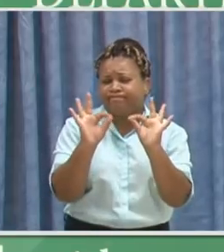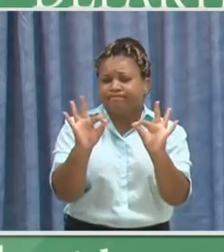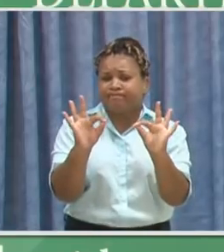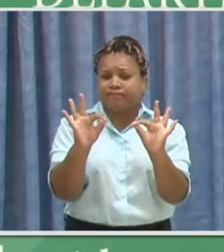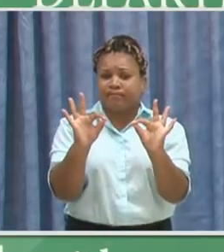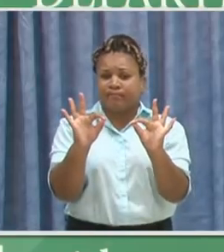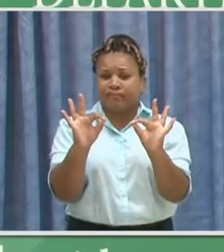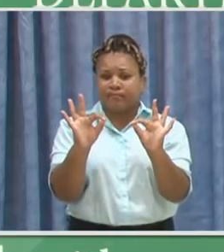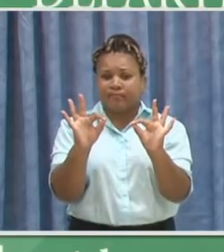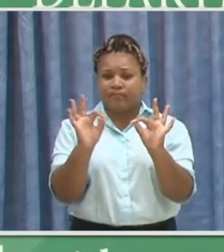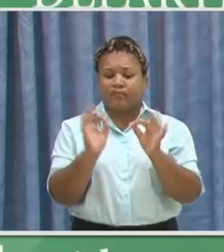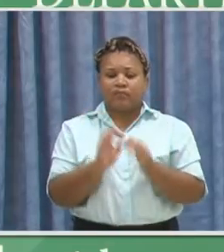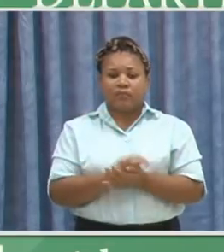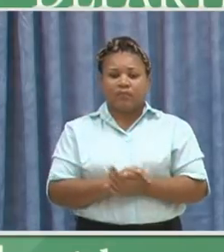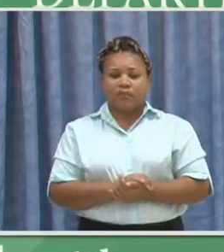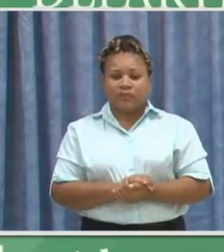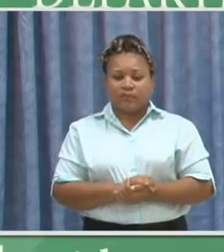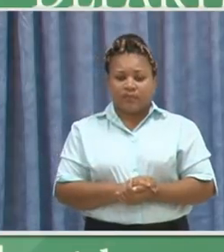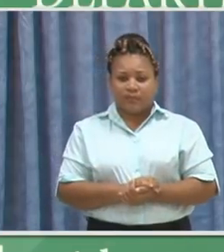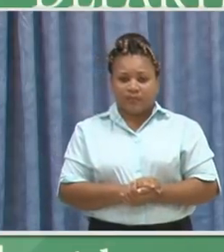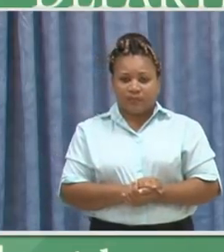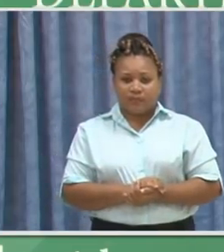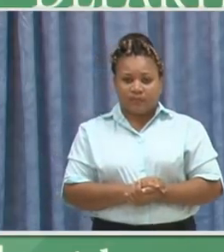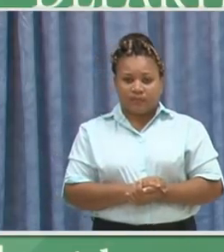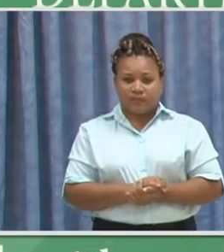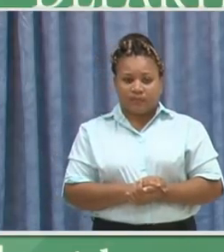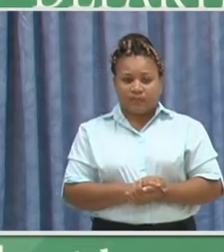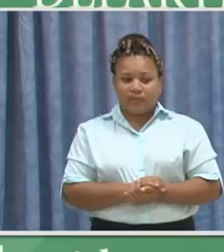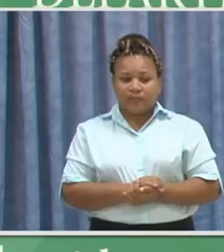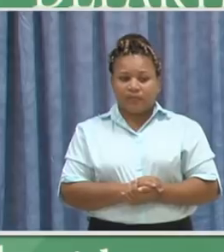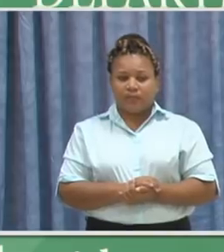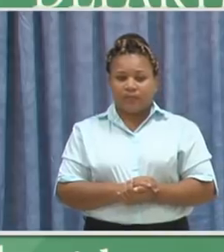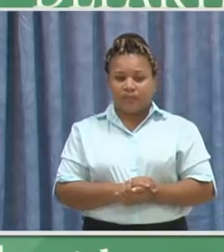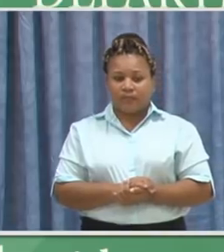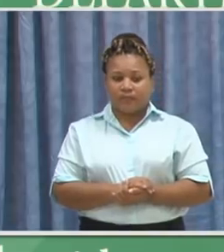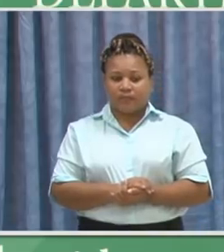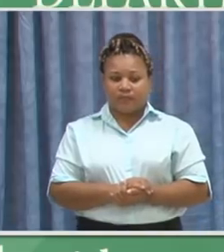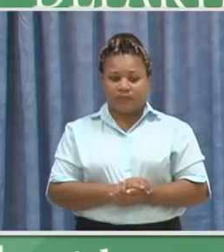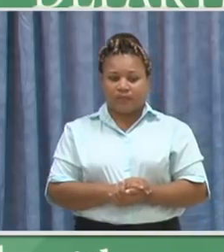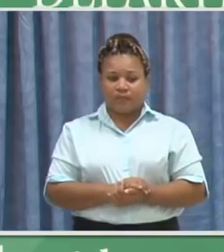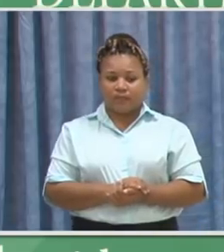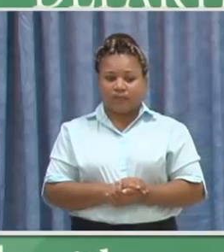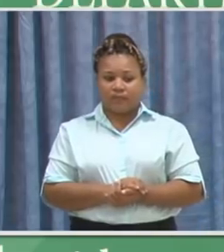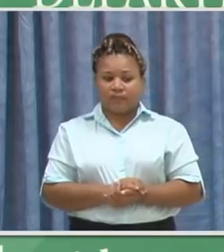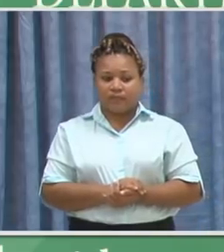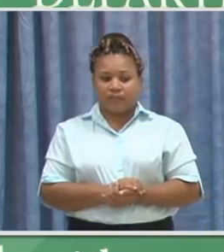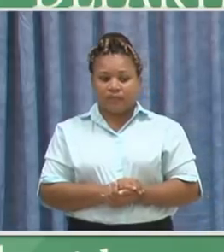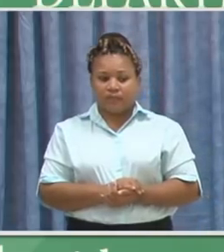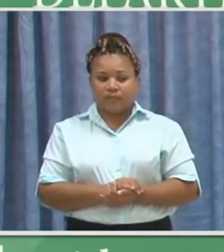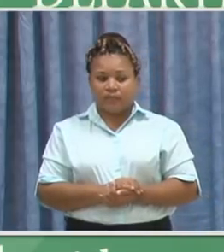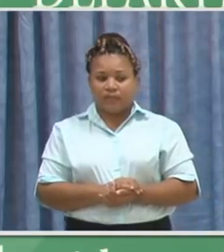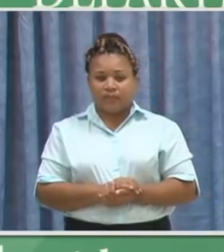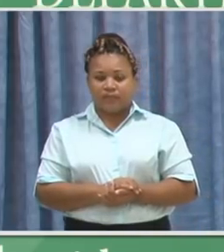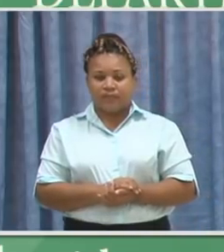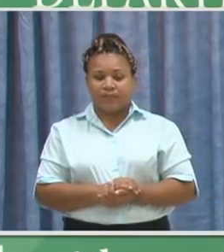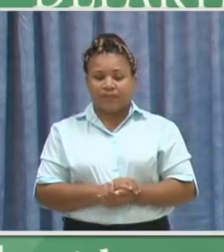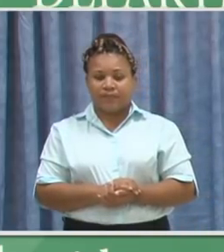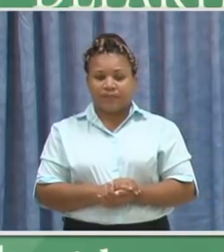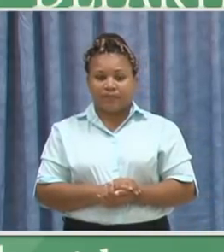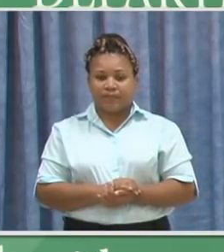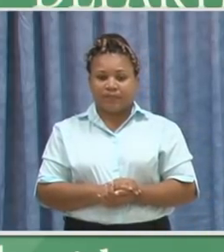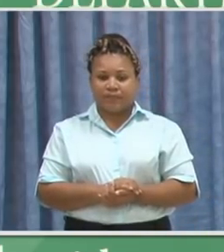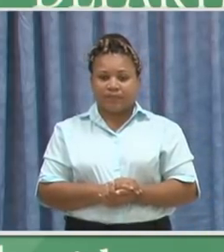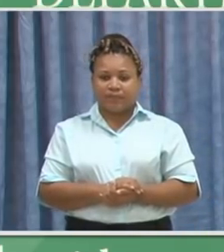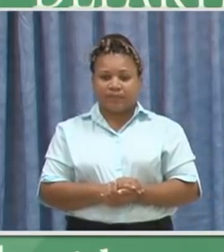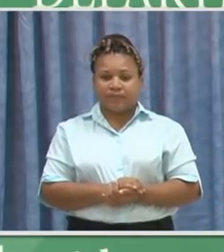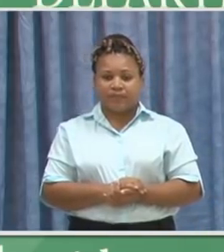Avant mon allo, un petit résumé en anglais, monsieur Akotan, faire ressortir un issue qui nous